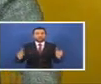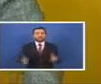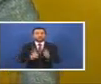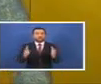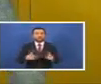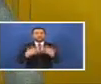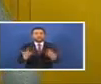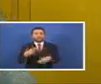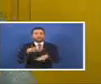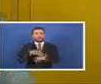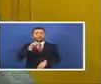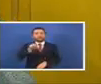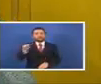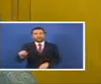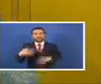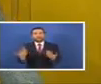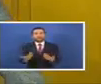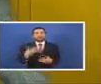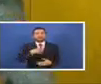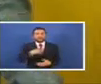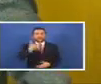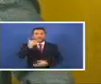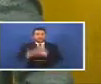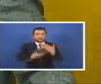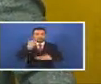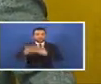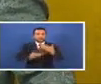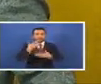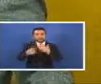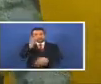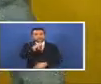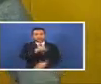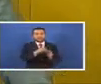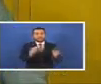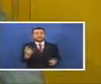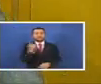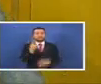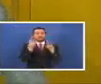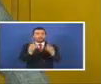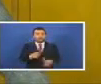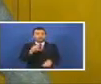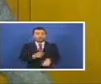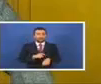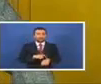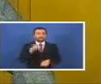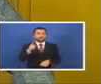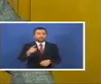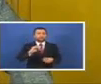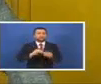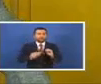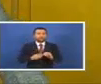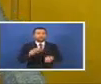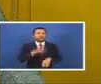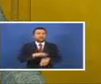salonlarında, komisyonlarda sarf ettiğiniz sözlerden dolayı hiçbir şekilde